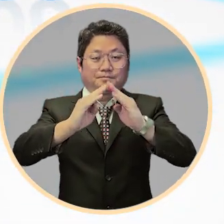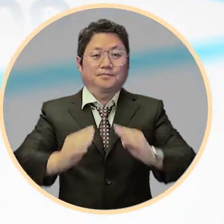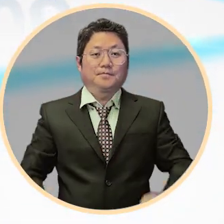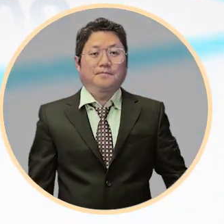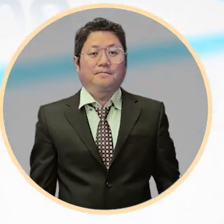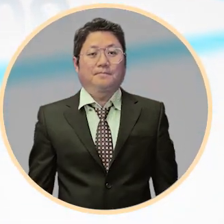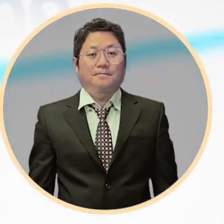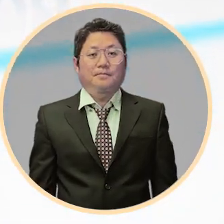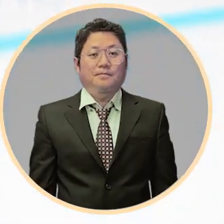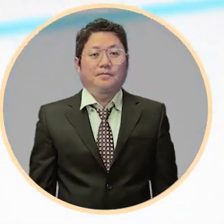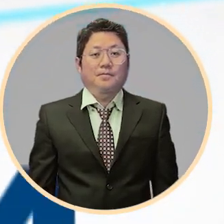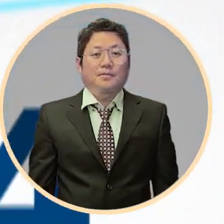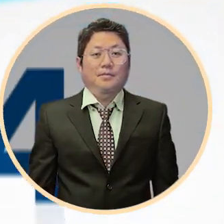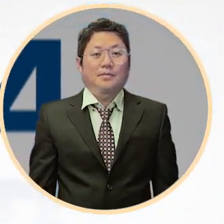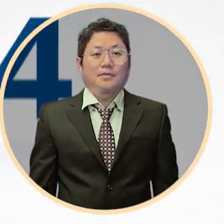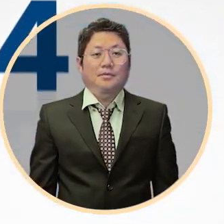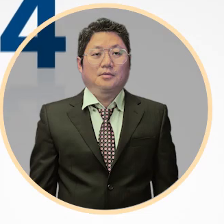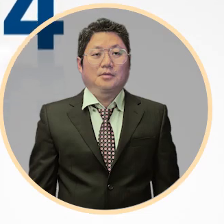재활연구소를 개소.